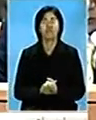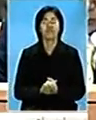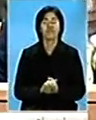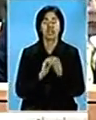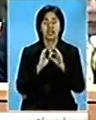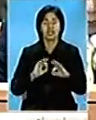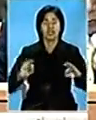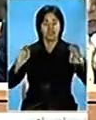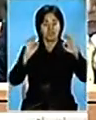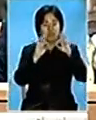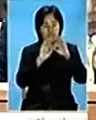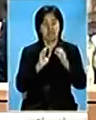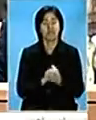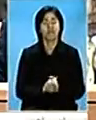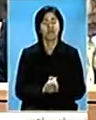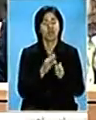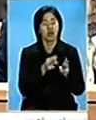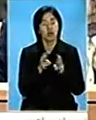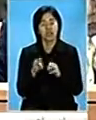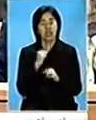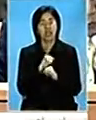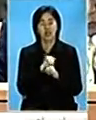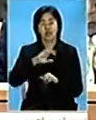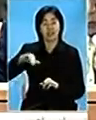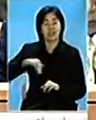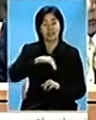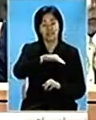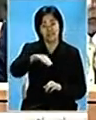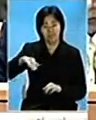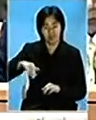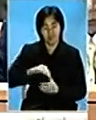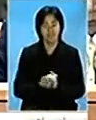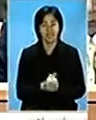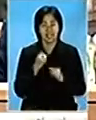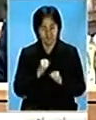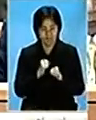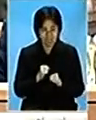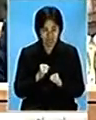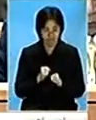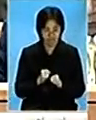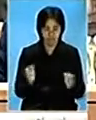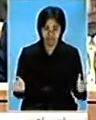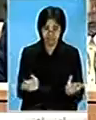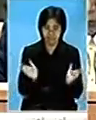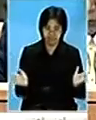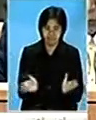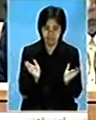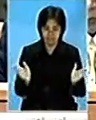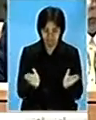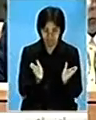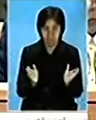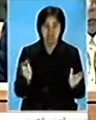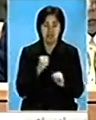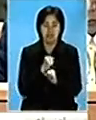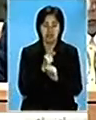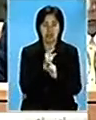และที่สำคัญที่สุดกระบวนการทั้งหมดของท่านได้พยายามที่จะขับเคลื่อนให้เป็น